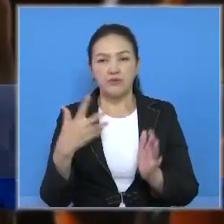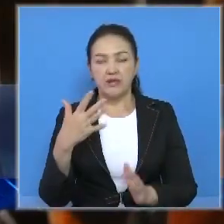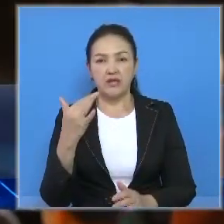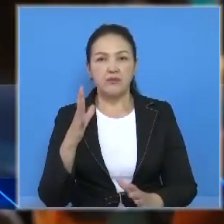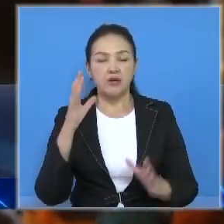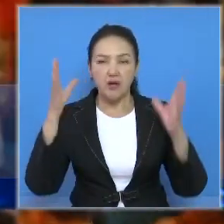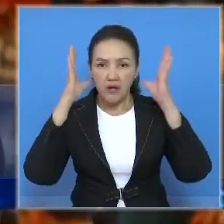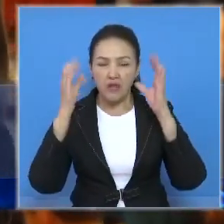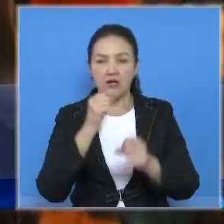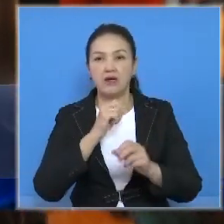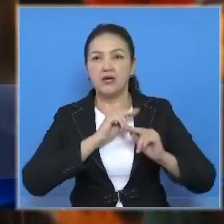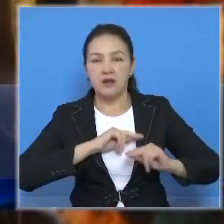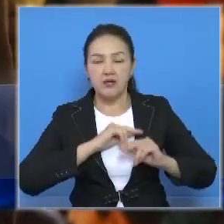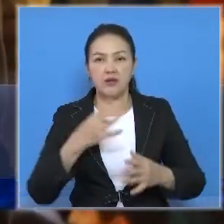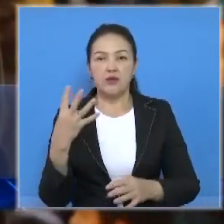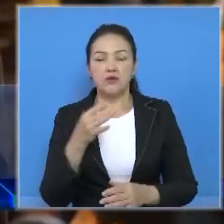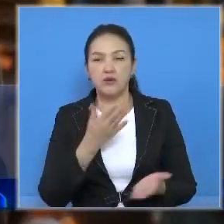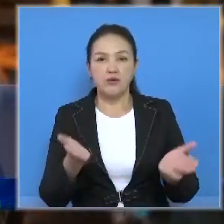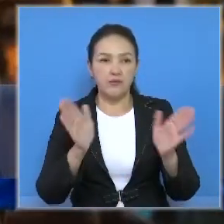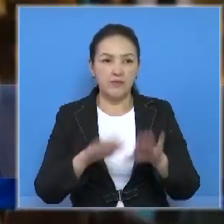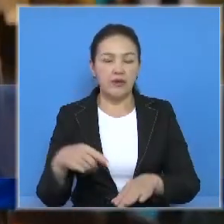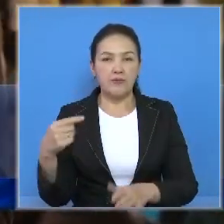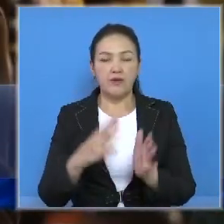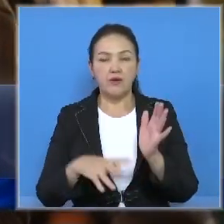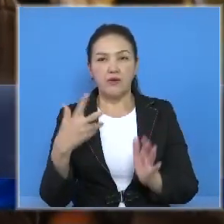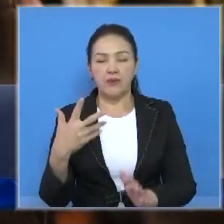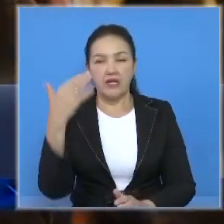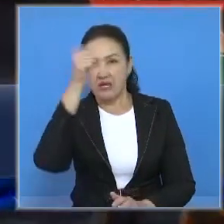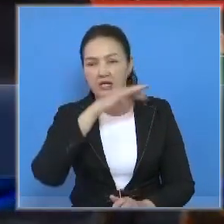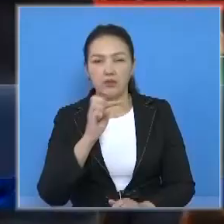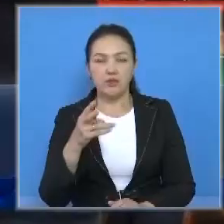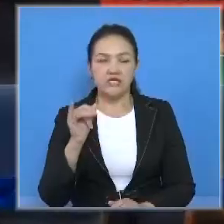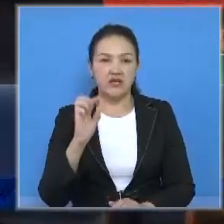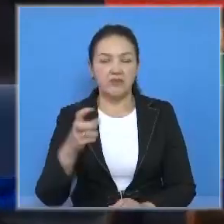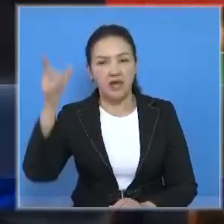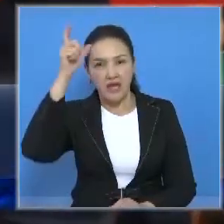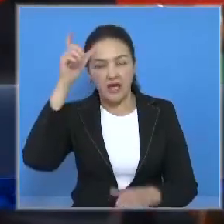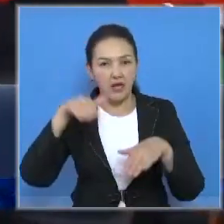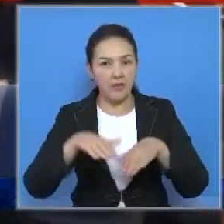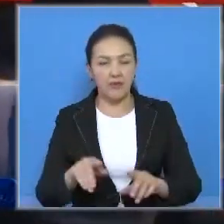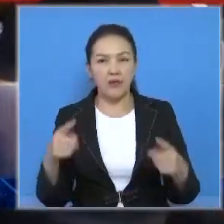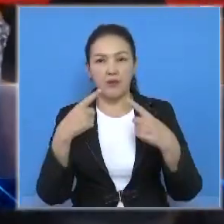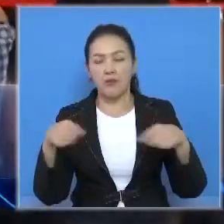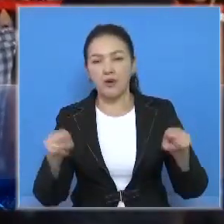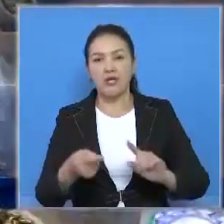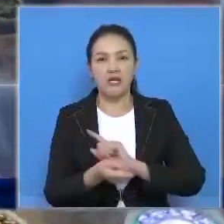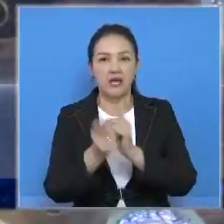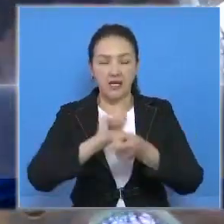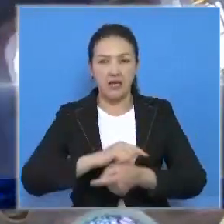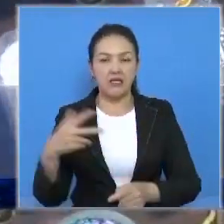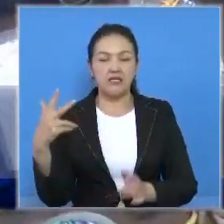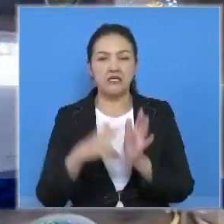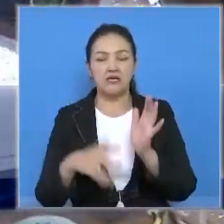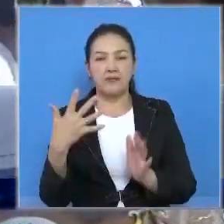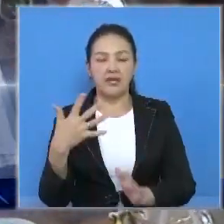мешіт ретінде жұмыс істеді. Кейін 4 жыл жабылып, 1935 жылы Мұстафа Кемал Ататүрік Түріктің шешімімен музейге айналады. 1985